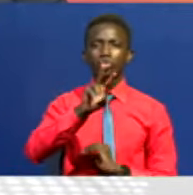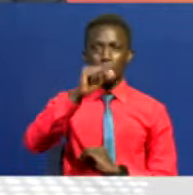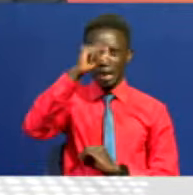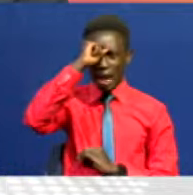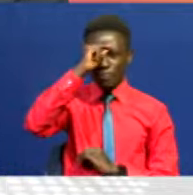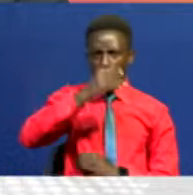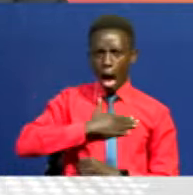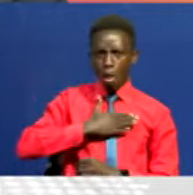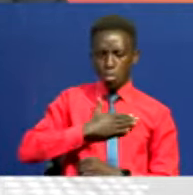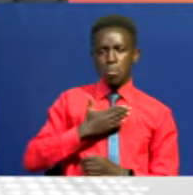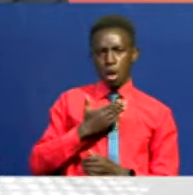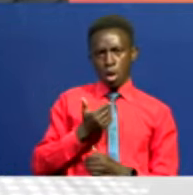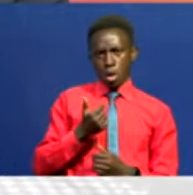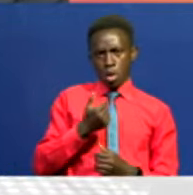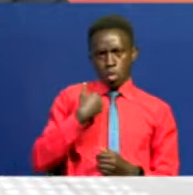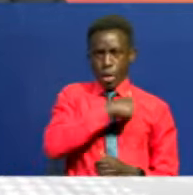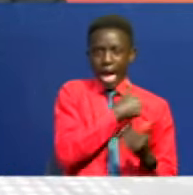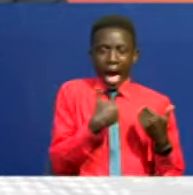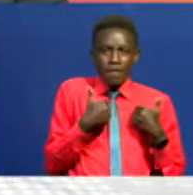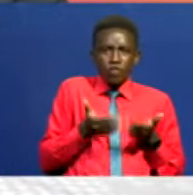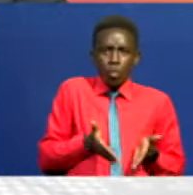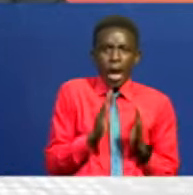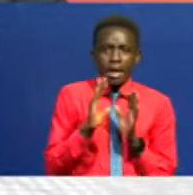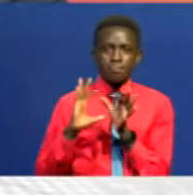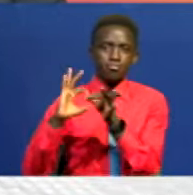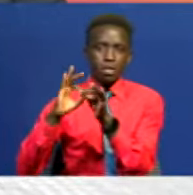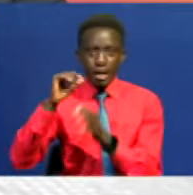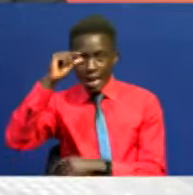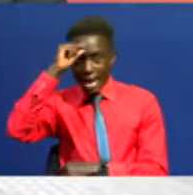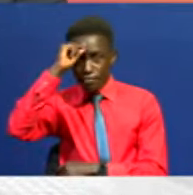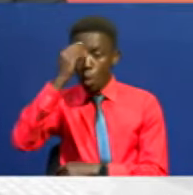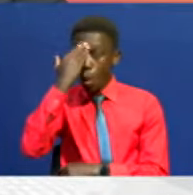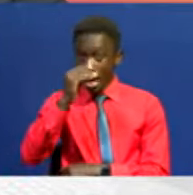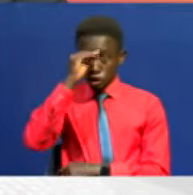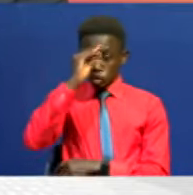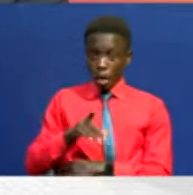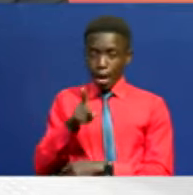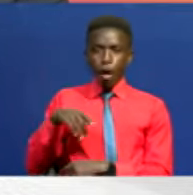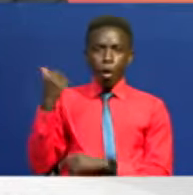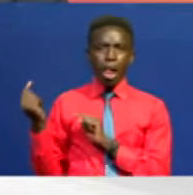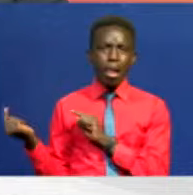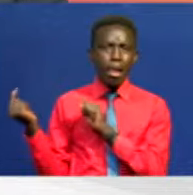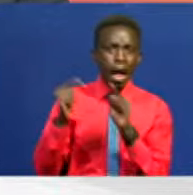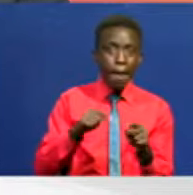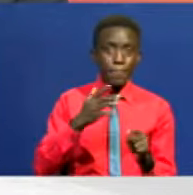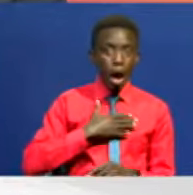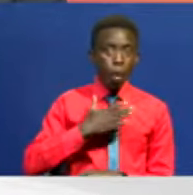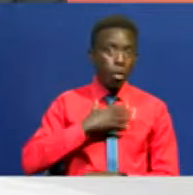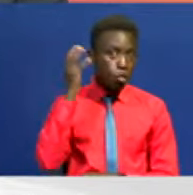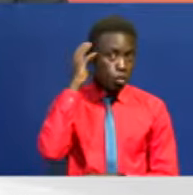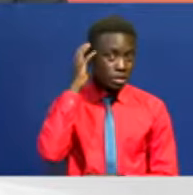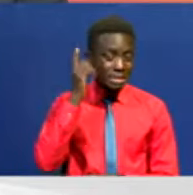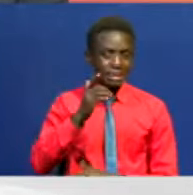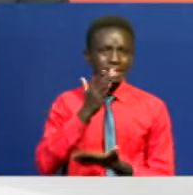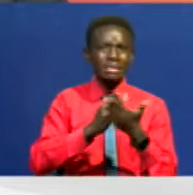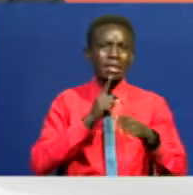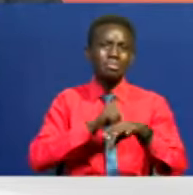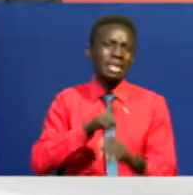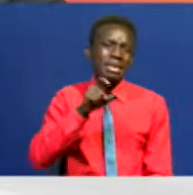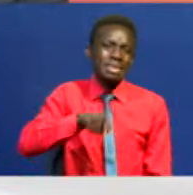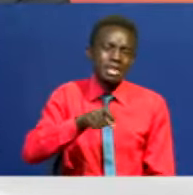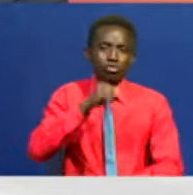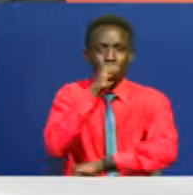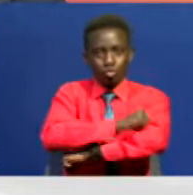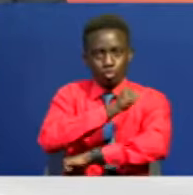tunashirikiana nayo, sababu hao wanafunzi ambao wanakuja katika vyuo wanahitaji wakati mwingine pesa.